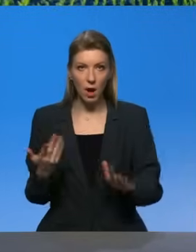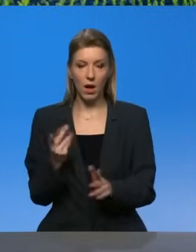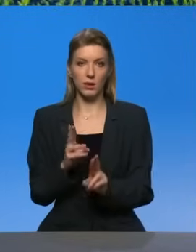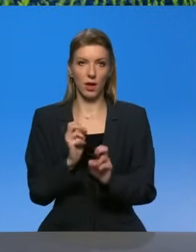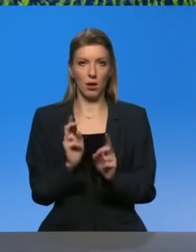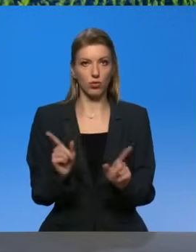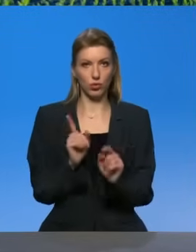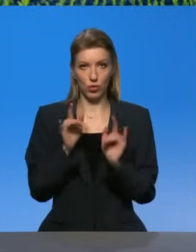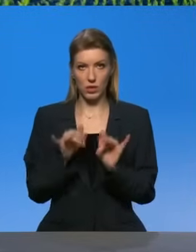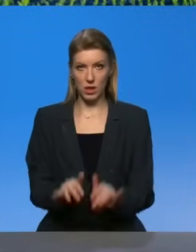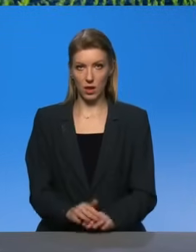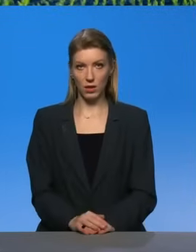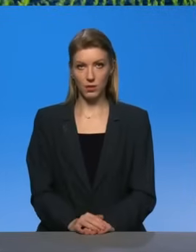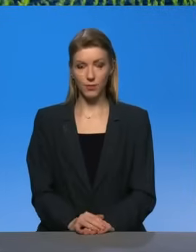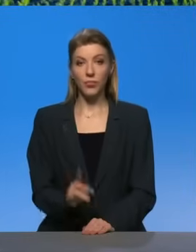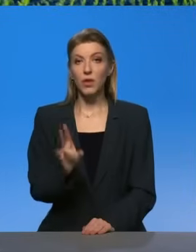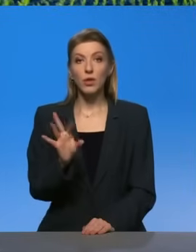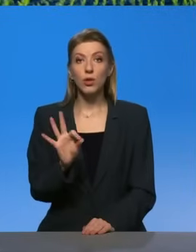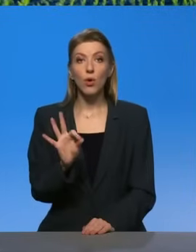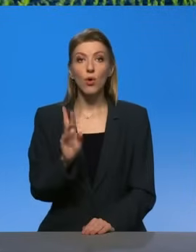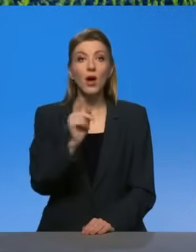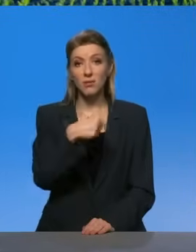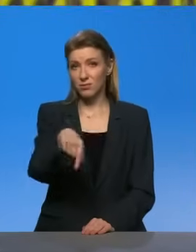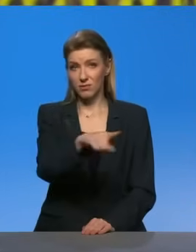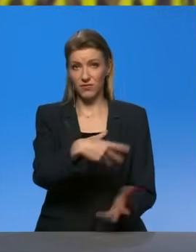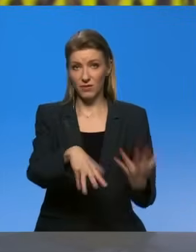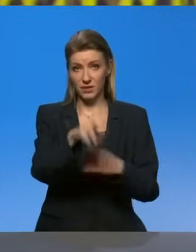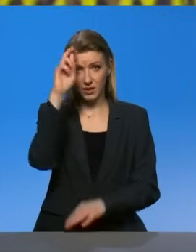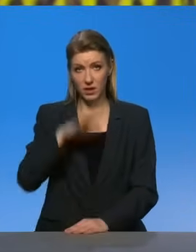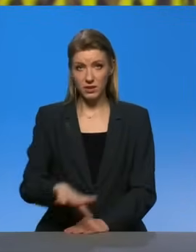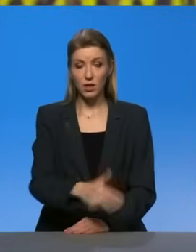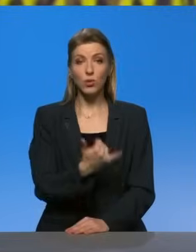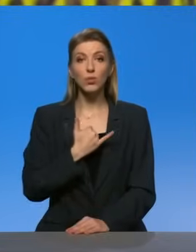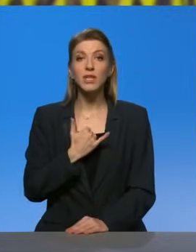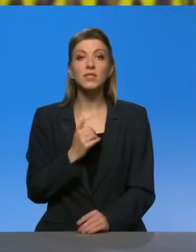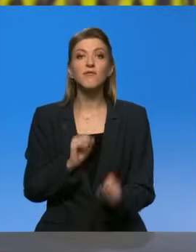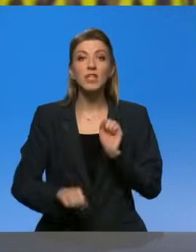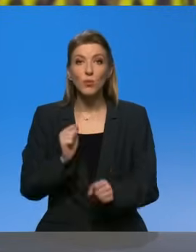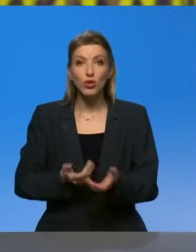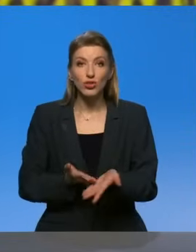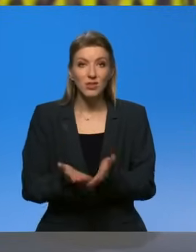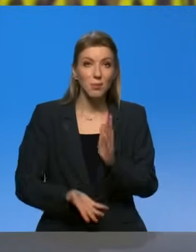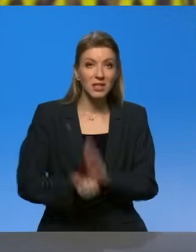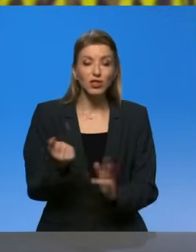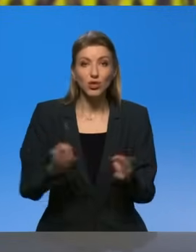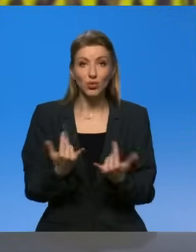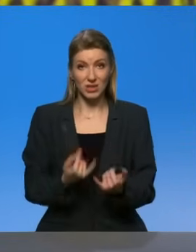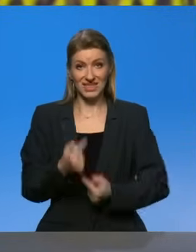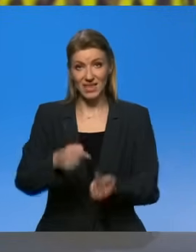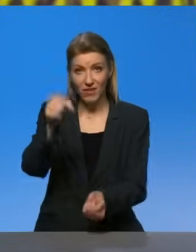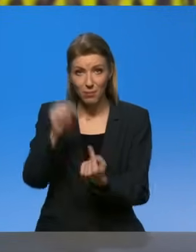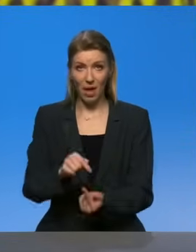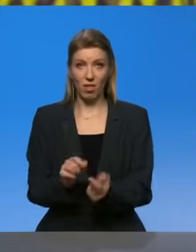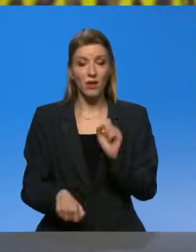разбираются. Но, как и во всех странах, у нас вот инструменты поддержки, они должны быть современные и гибкие.